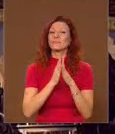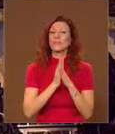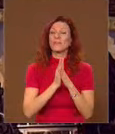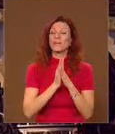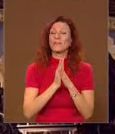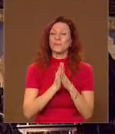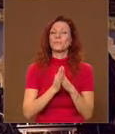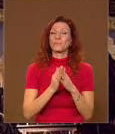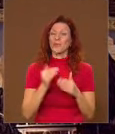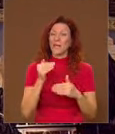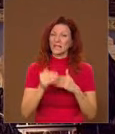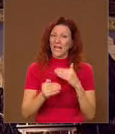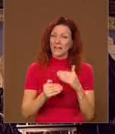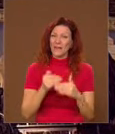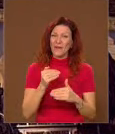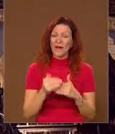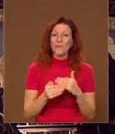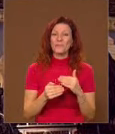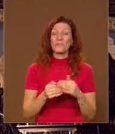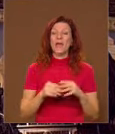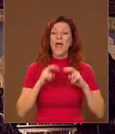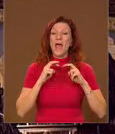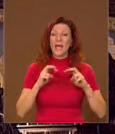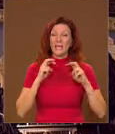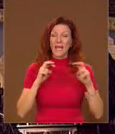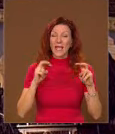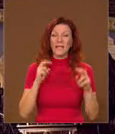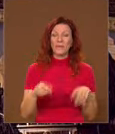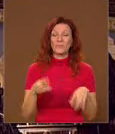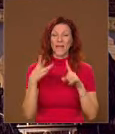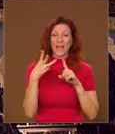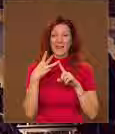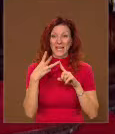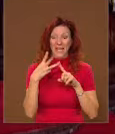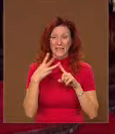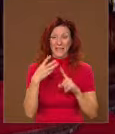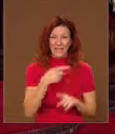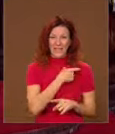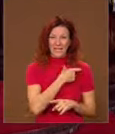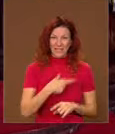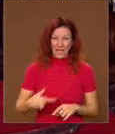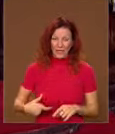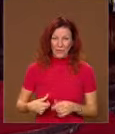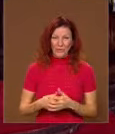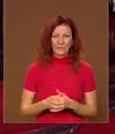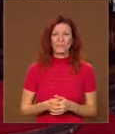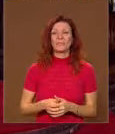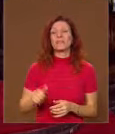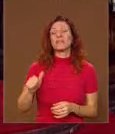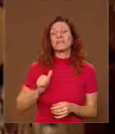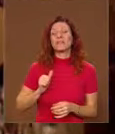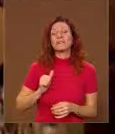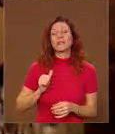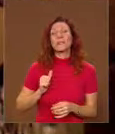И следва с ектенията в изпълнение на третия дякон. Спаси, помилуй, запази ни